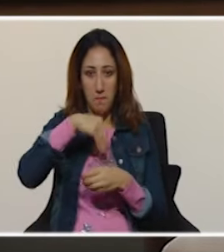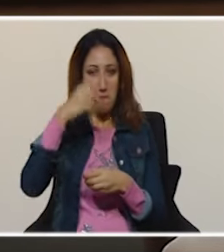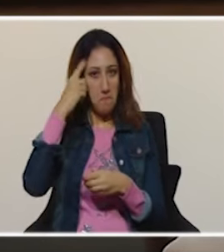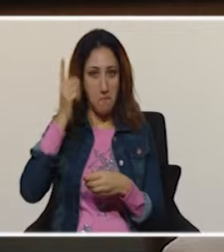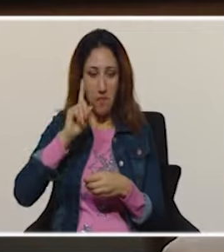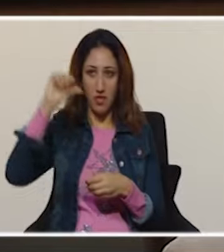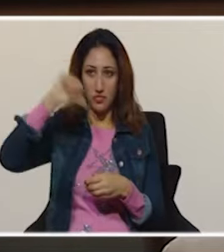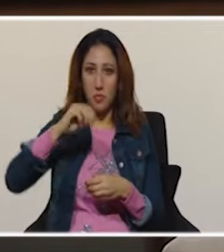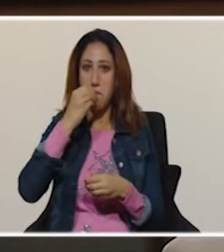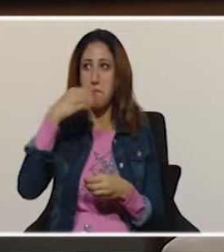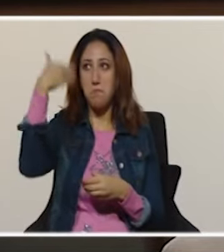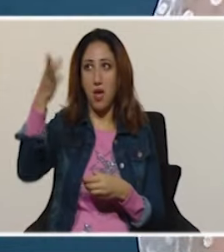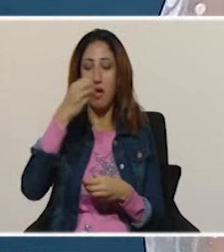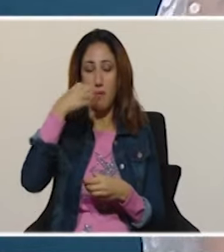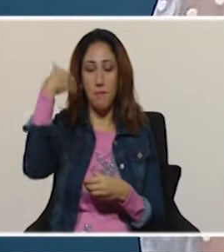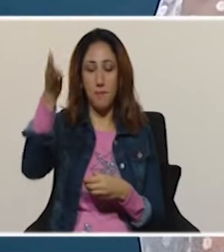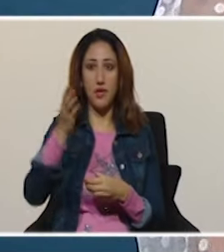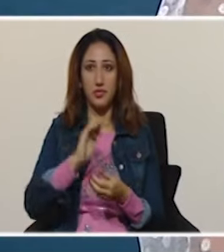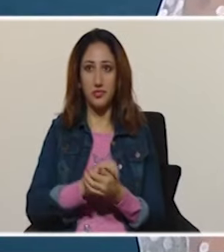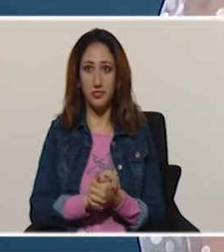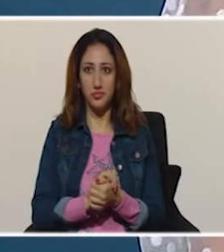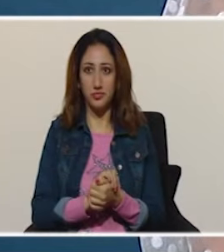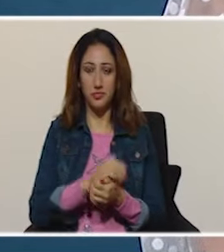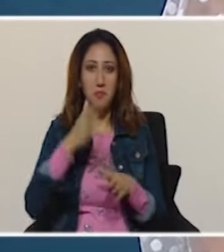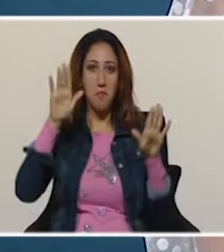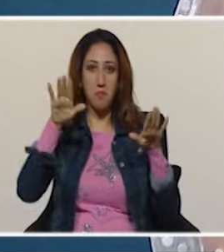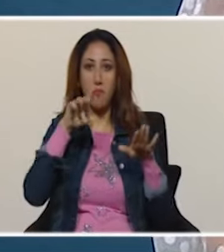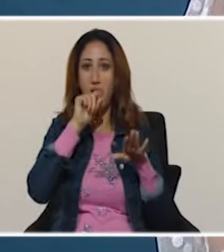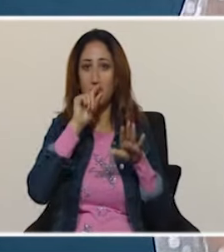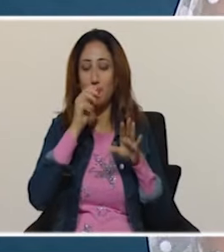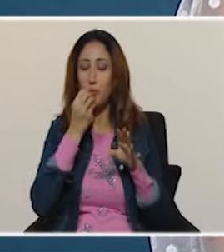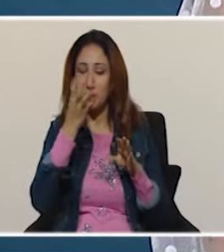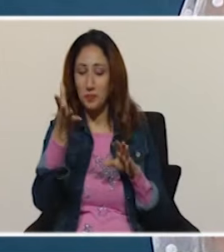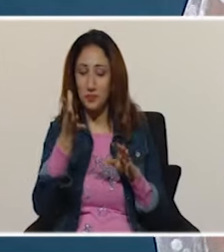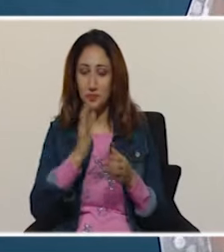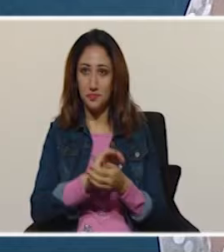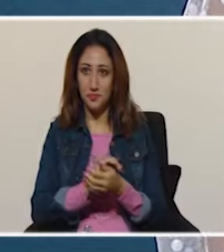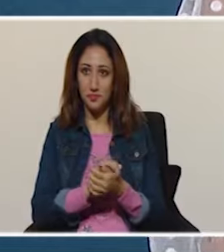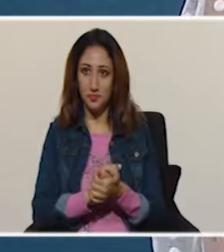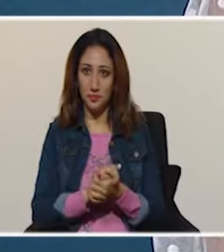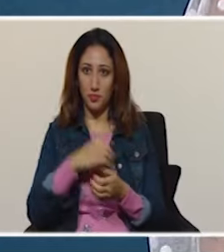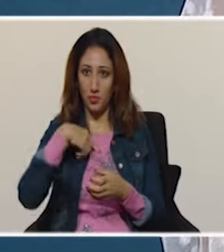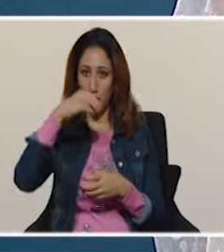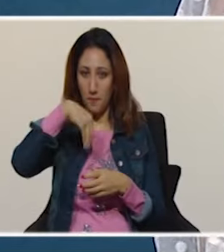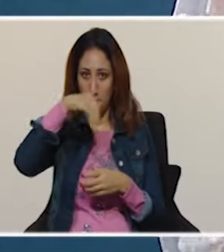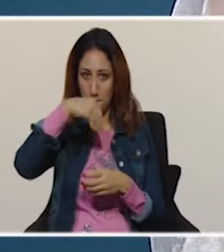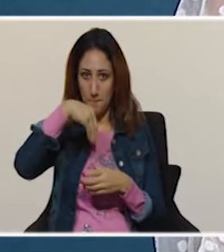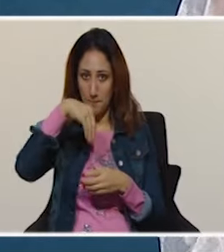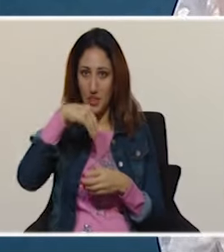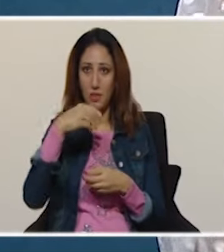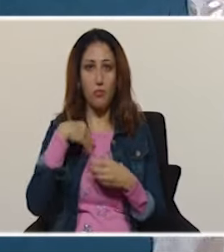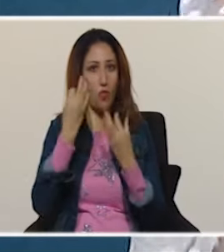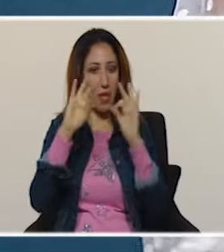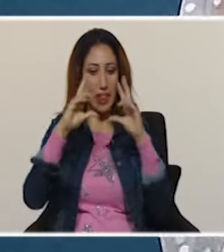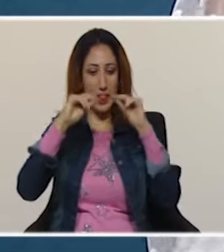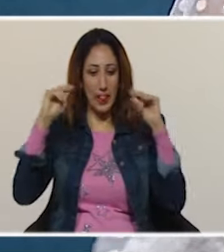وعايشه حياتك كلها تيك اواي، ده صحيح؟ موتوا العصفوره دي. لا بطبخ كل الاكل اللبناني، يعني فتوش، تبوله،